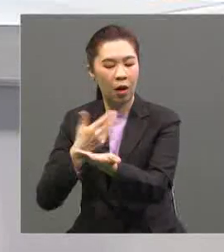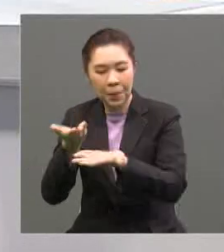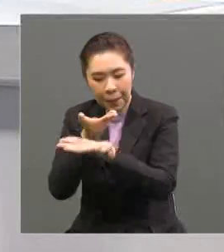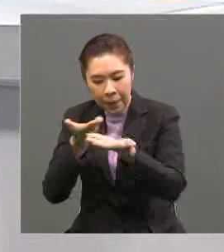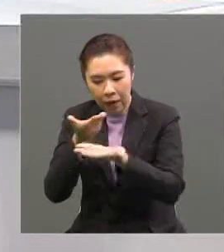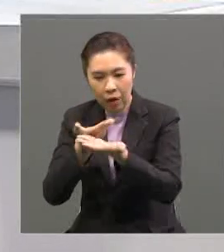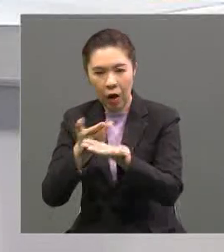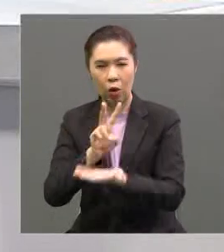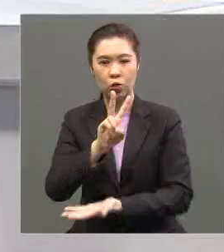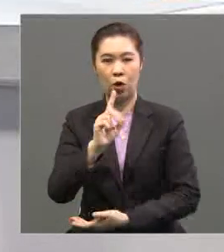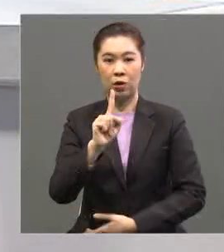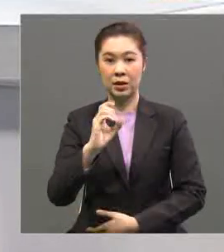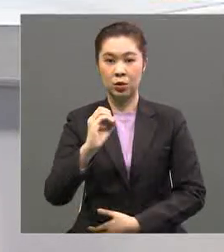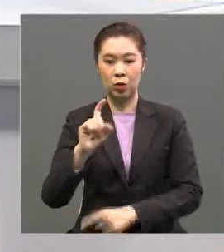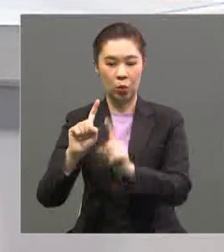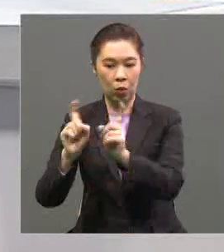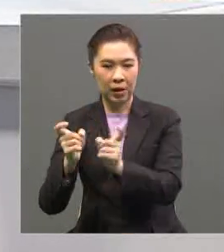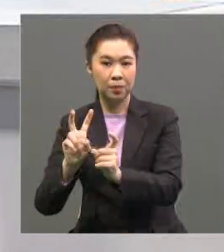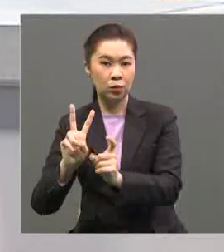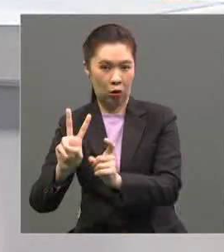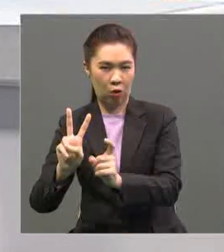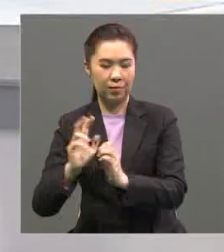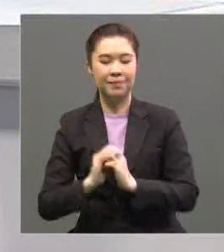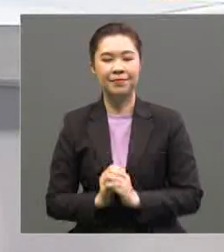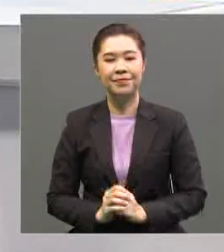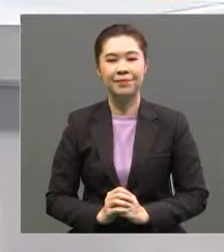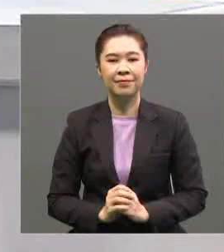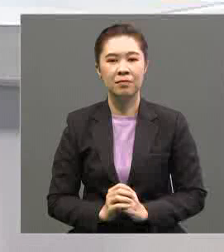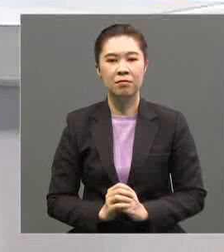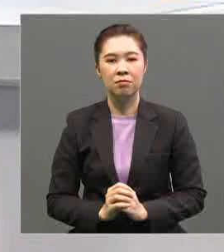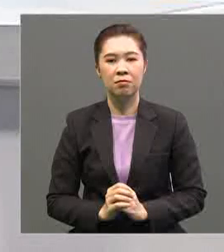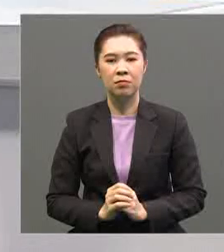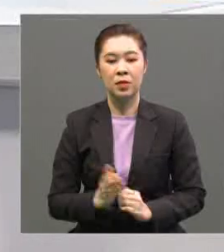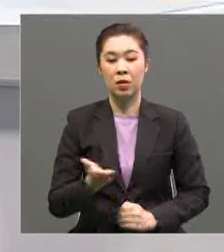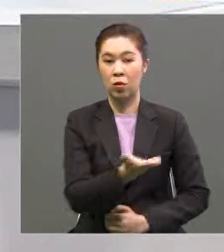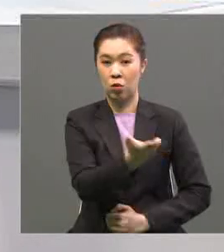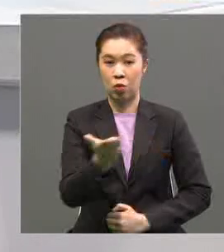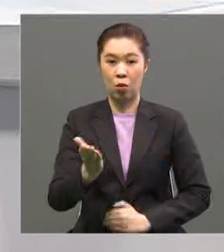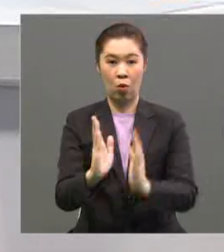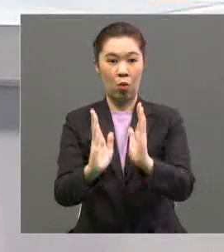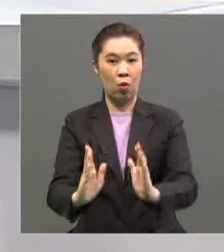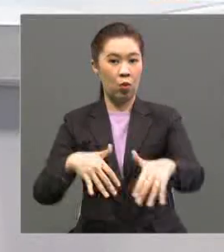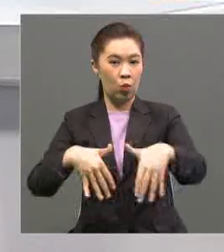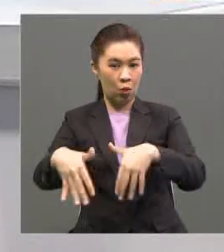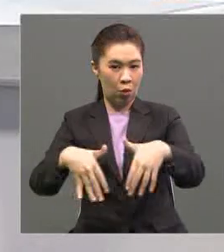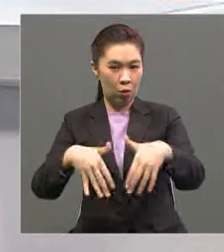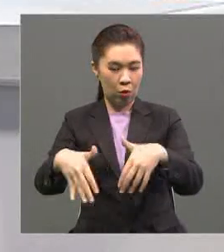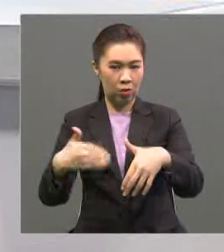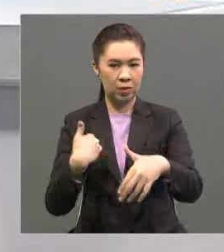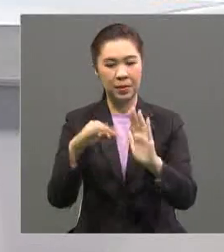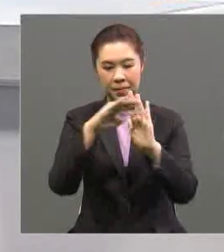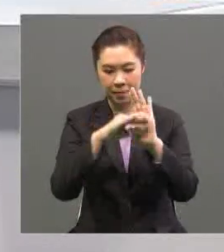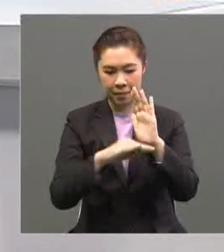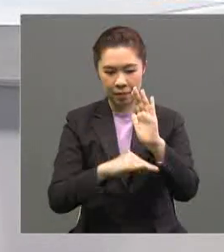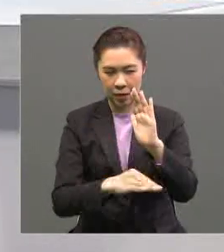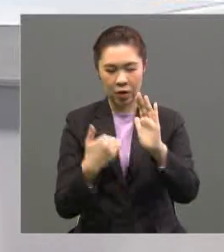ามาตรา210วรรค1วงเล็บ2ว่าสุดท้ายเนี่ยราษฎรที่เข้าเกณฑ์ในการเลือกตั้งจะนับในเ